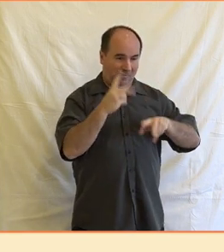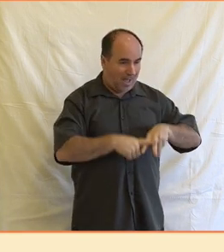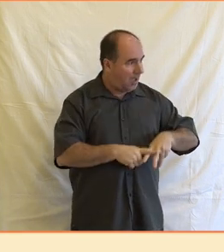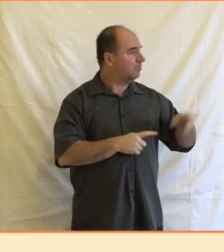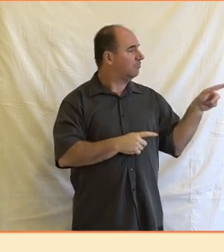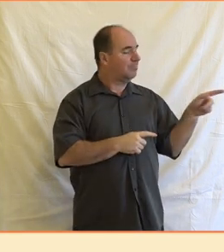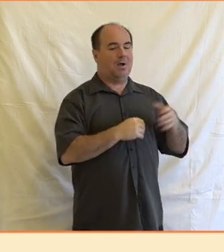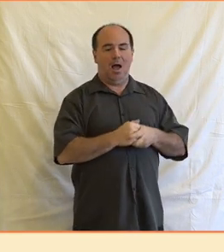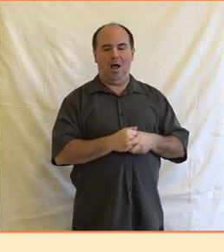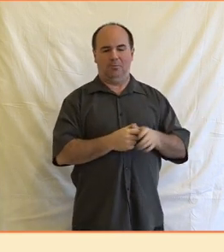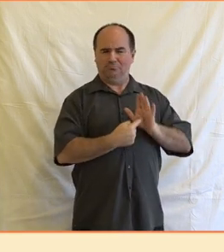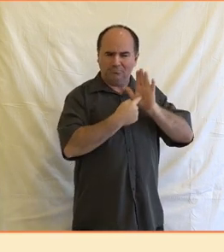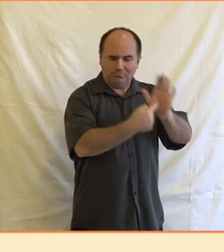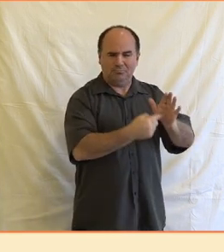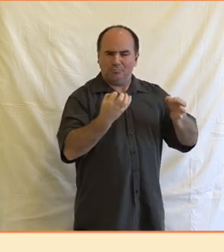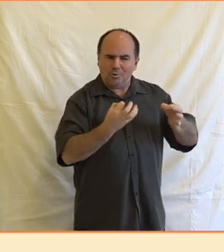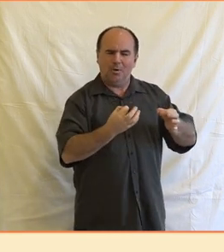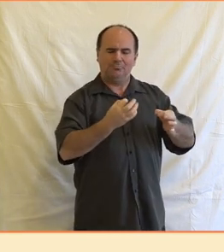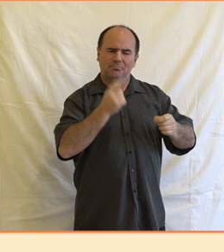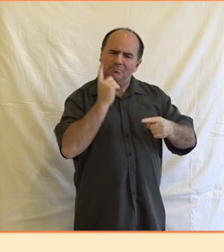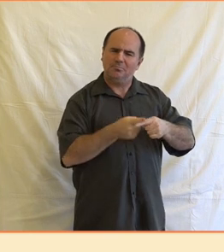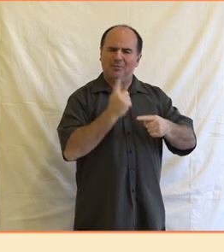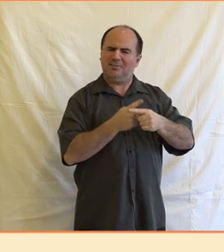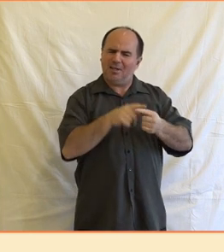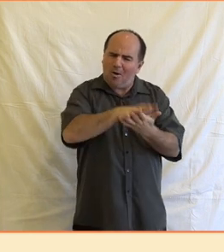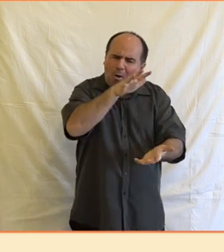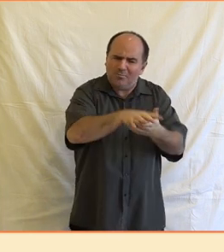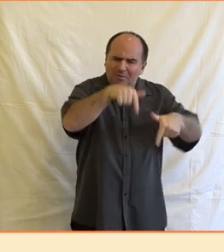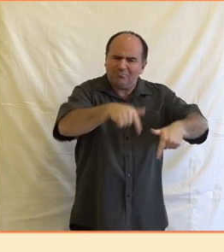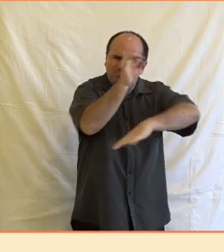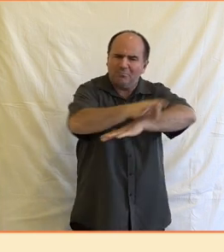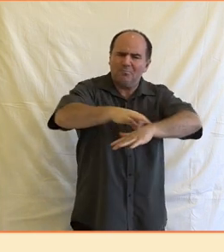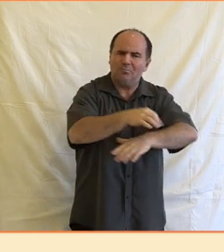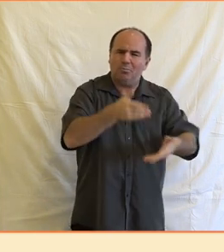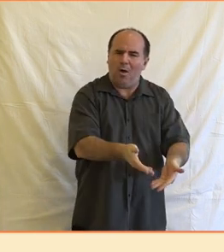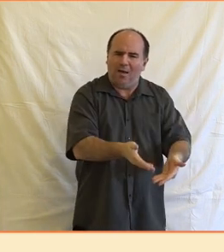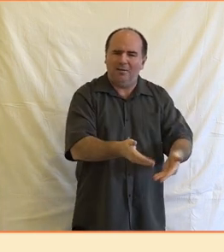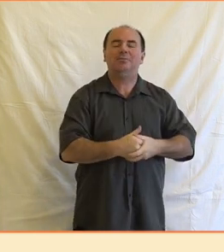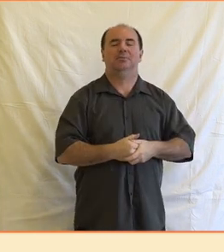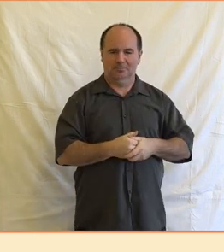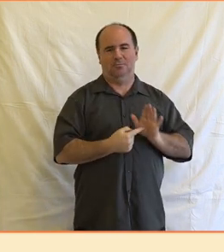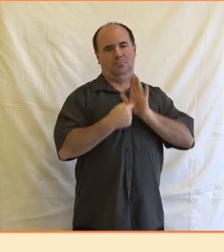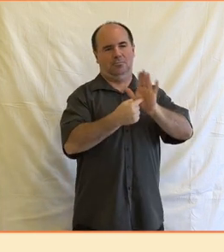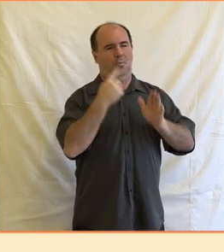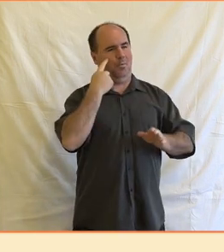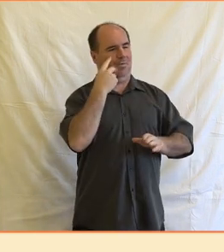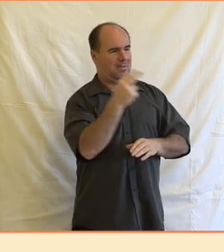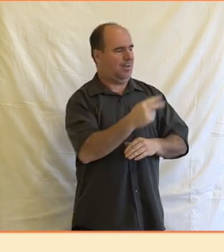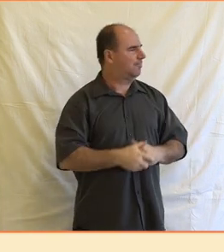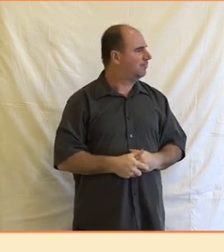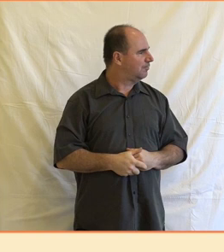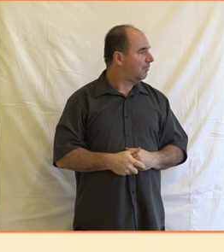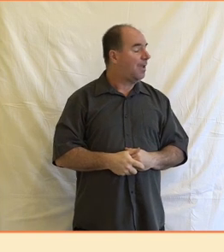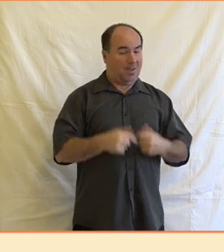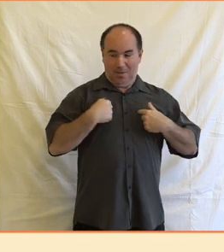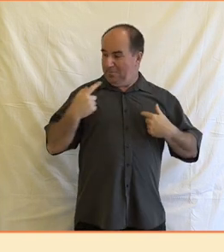konkrétní náplně toho projektu. Jsme pyšní, myslím celý ten tým našeho